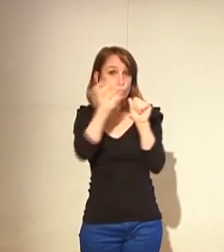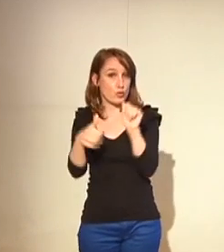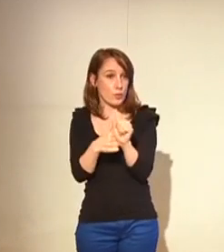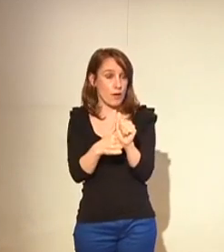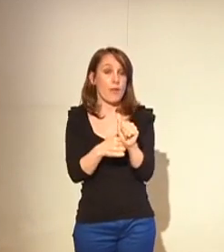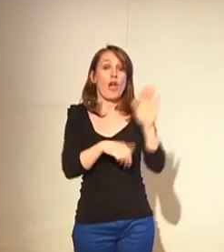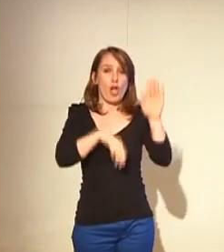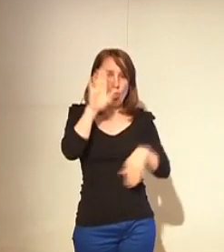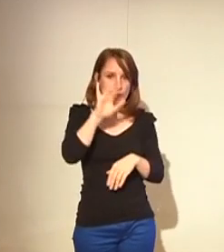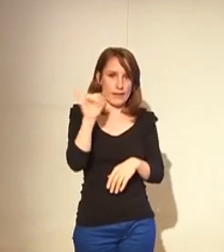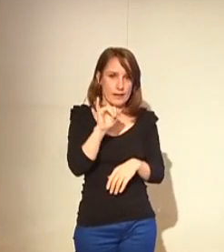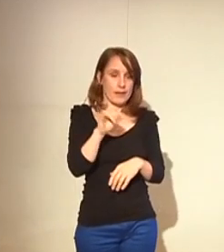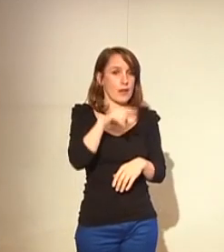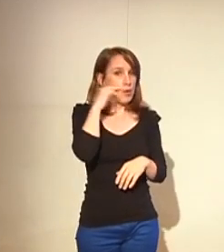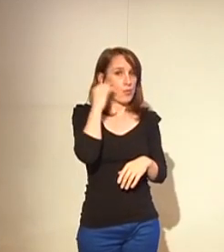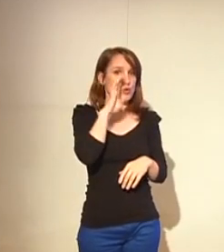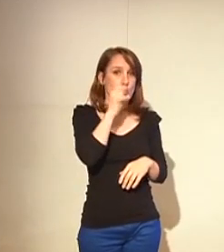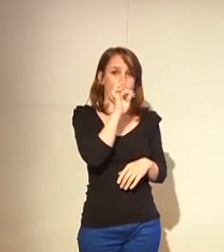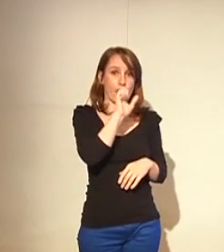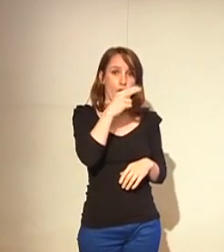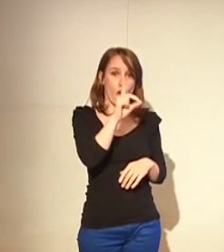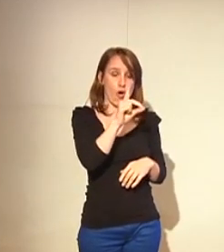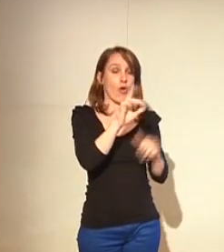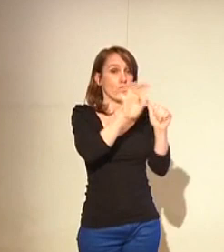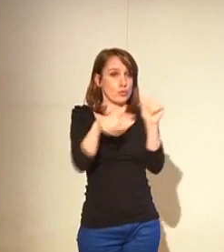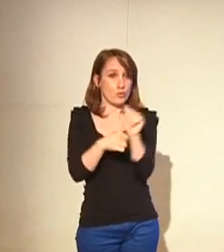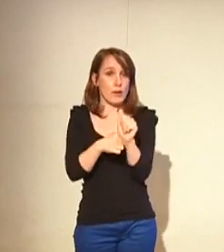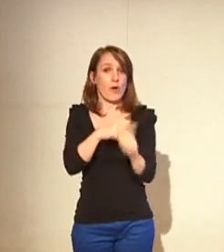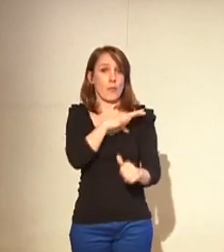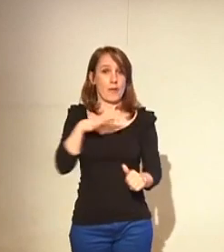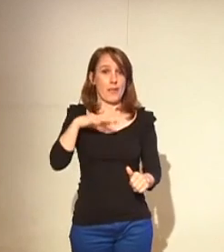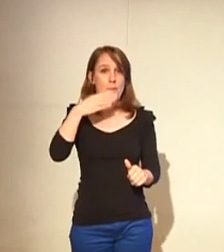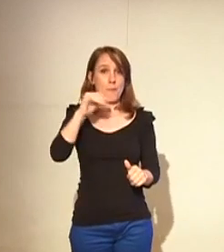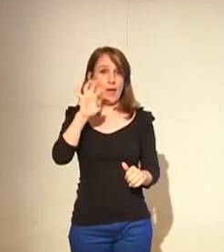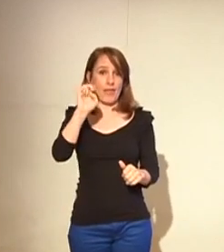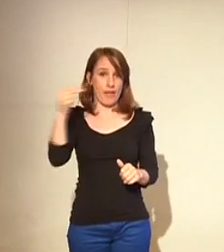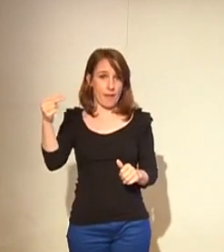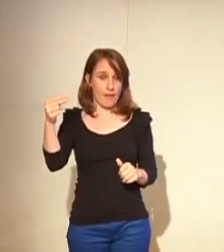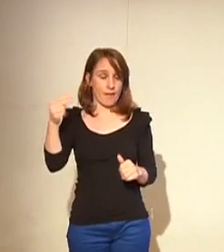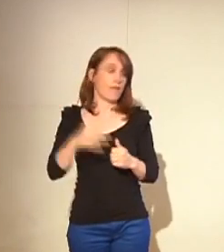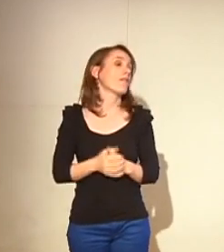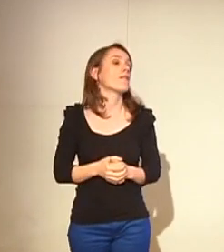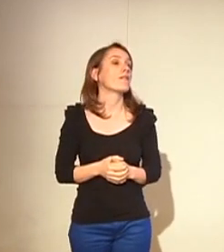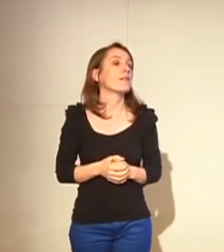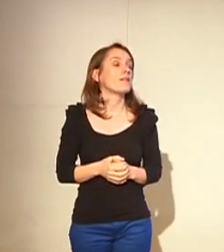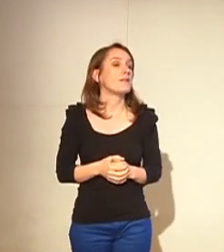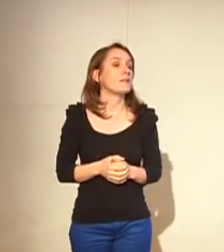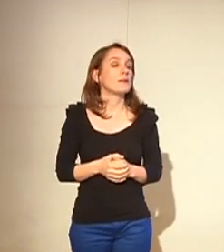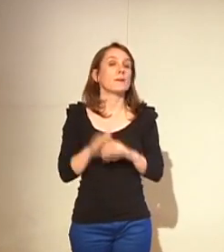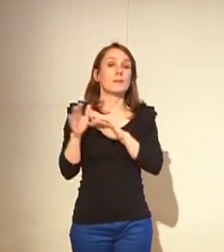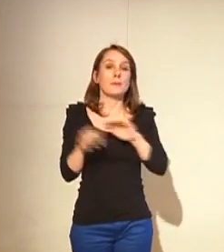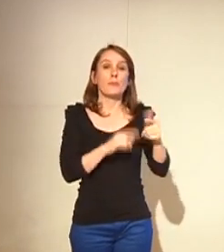a comme candidat Monsieur Bertrand avec pour suppléante madame Martin